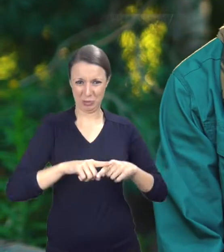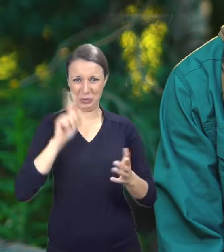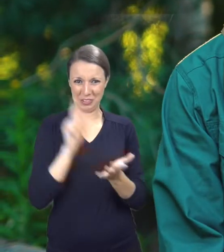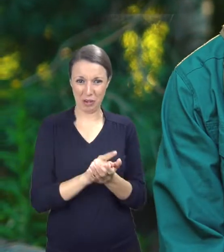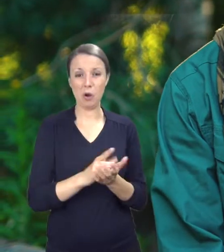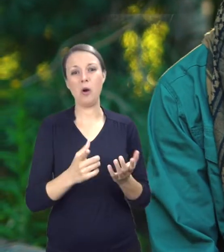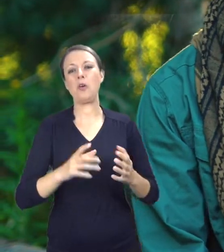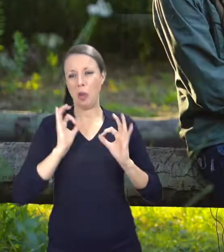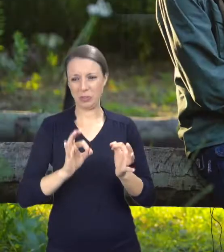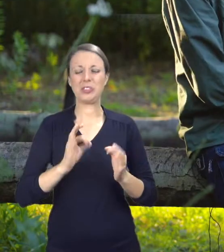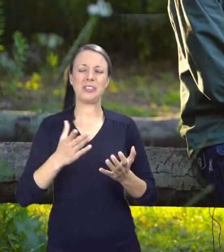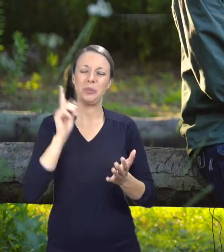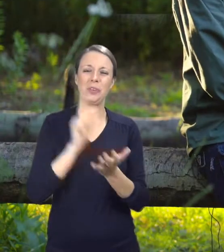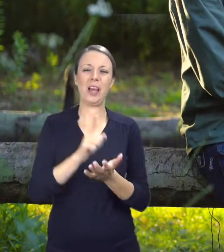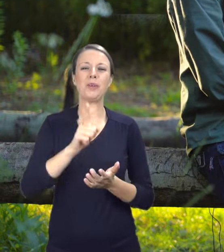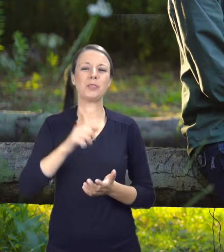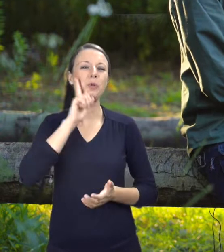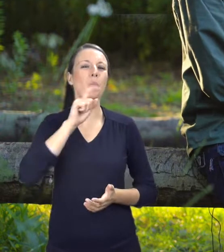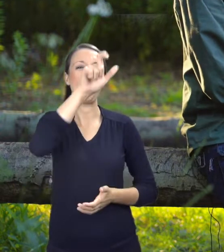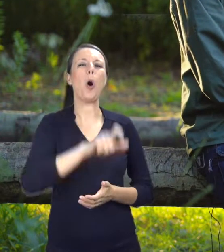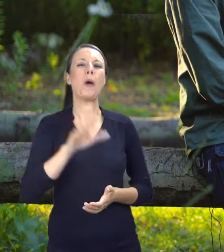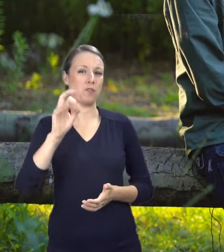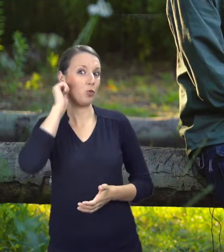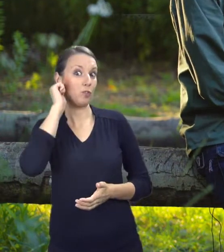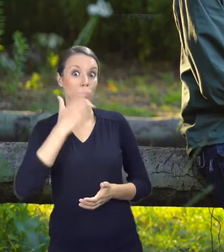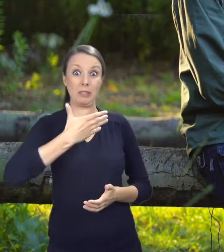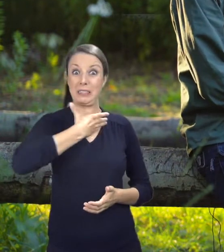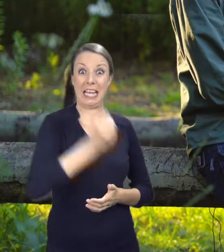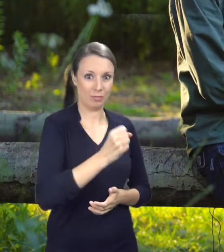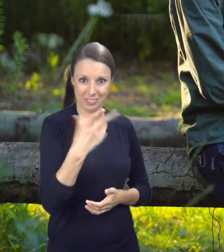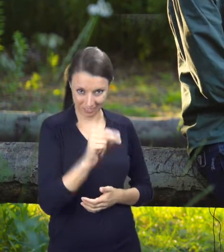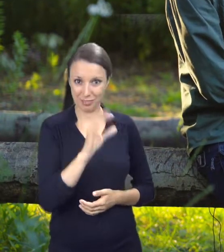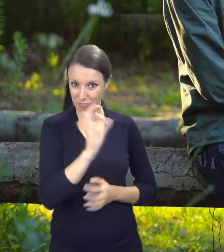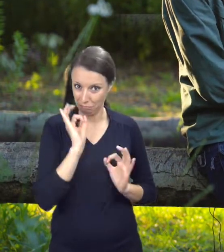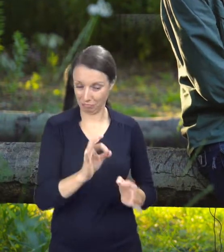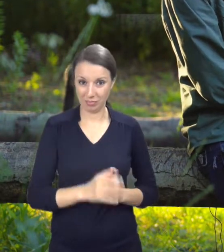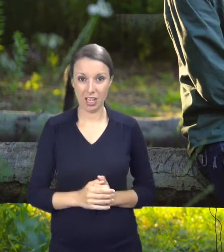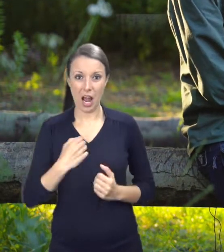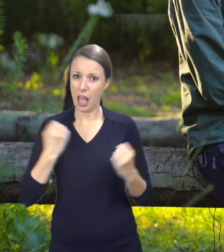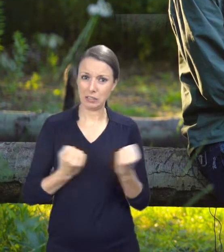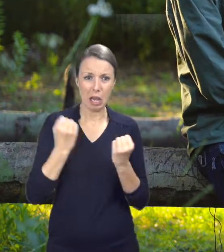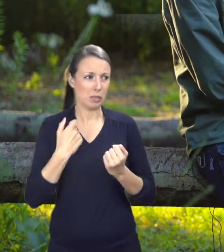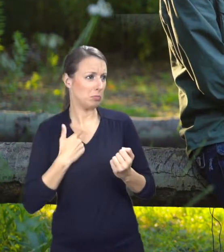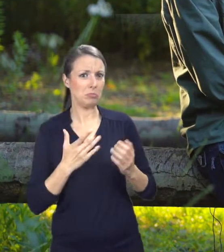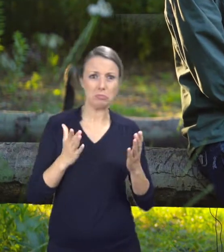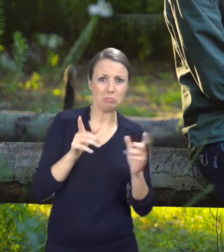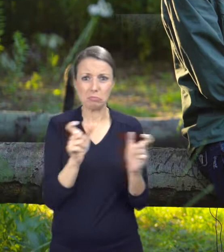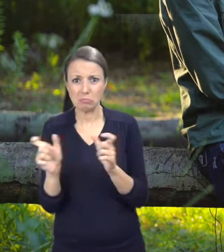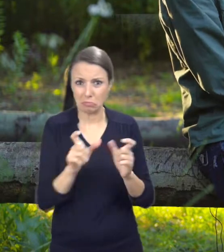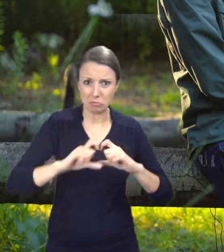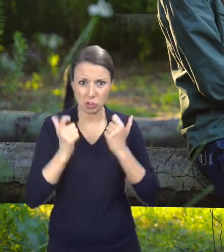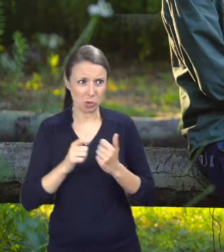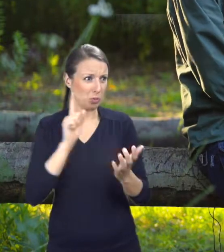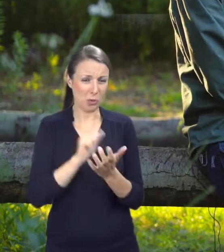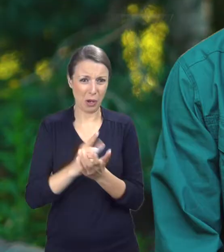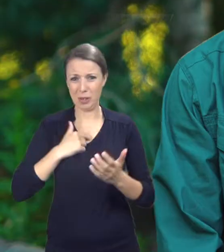zemstą dziewczyny, to się liczy. No ja z kolei bardzo lubię sytuacje, w których coś się dzieje i trzeba na bieżąco ją, że tak powiem, ratować. No ja wtedy jestem jak u